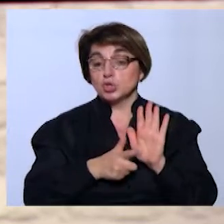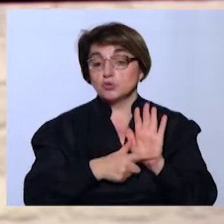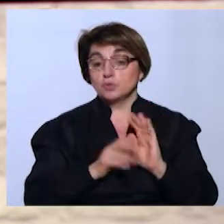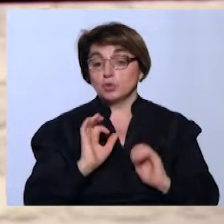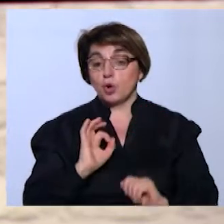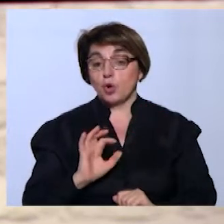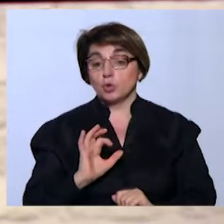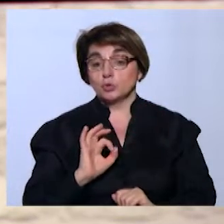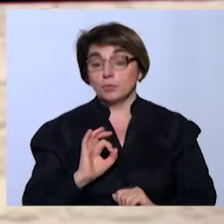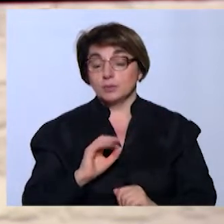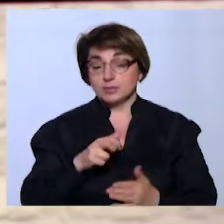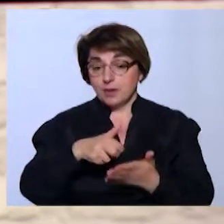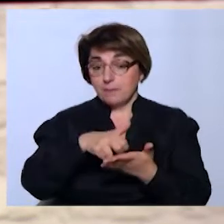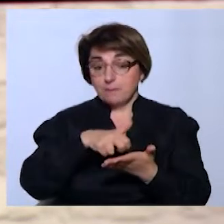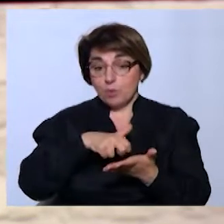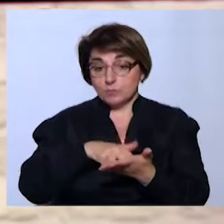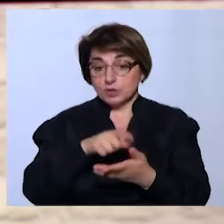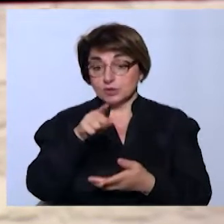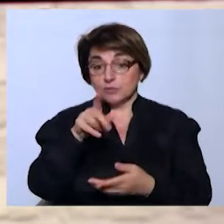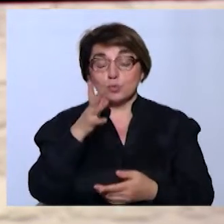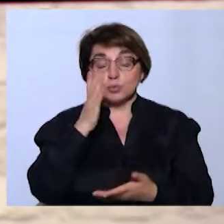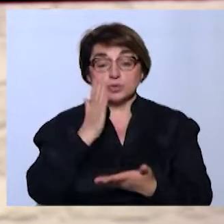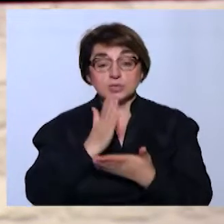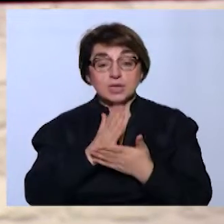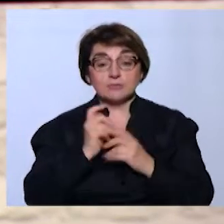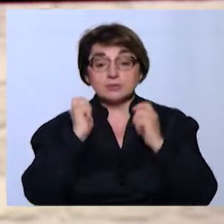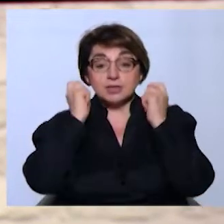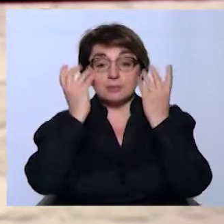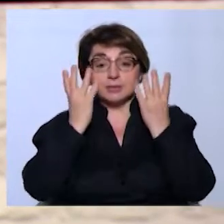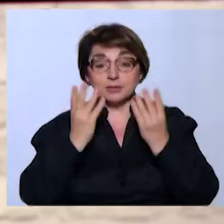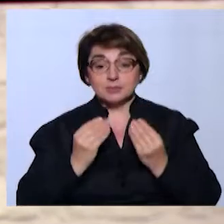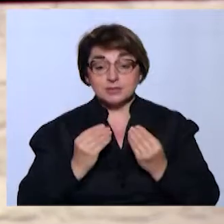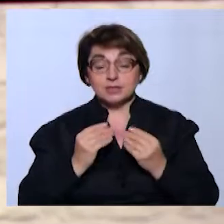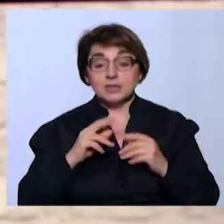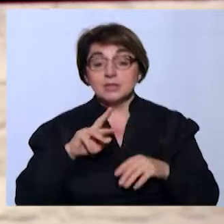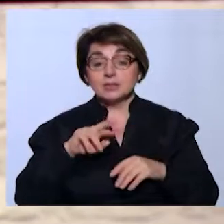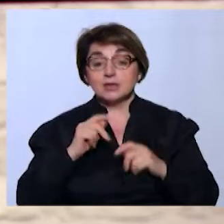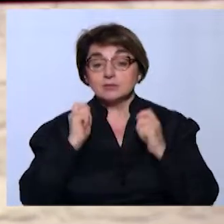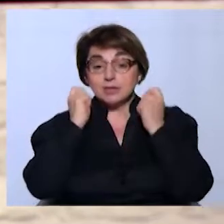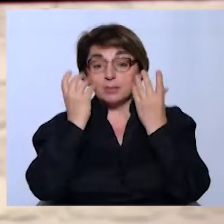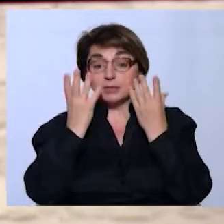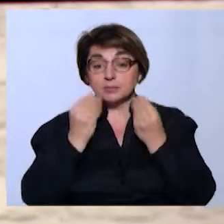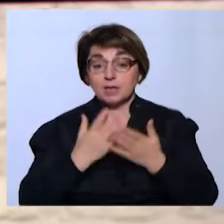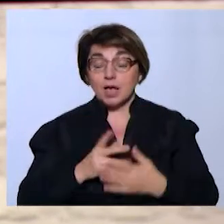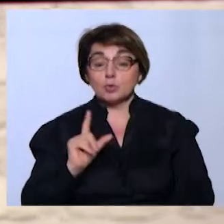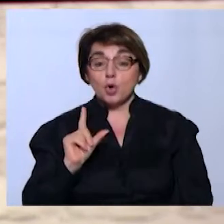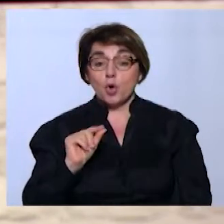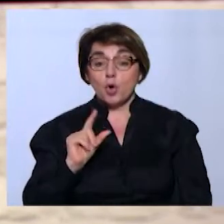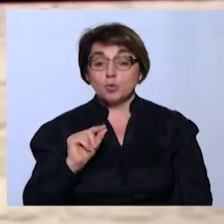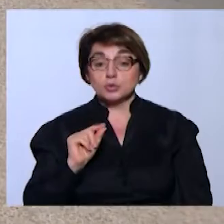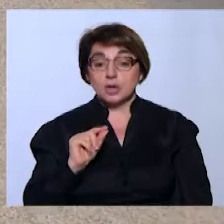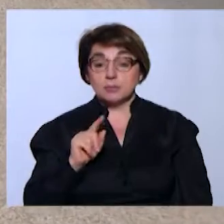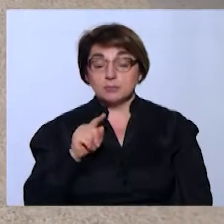ოქტომბერს. მომწერეთ აუცილებლად თქვენ როდის გაქვთ დაბადების დღე. დავითს დაბადების დღე აქვს ორ შაბათს.